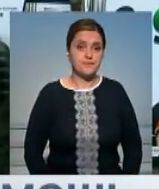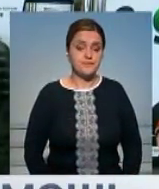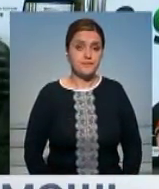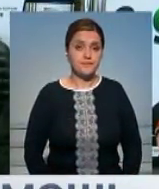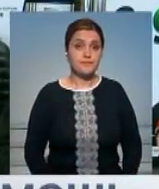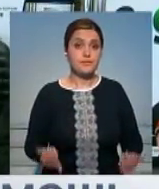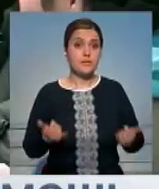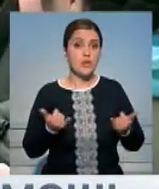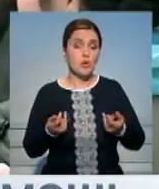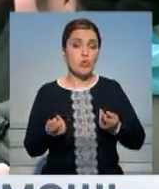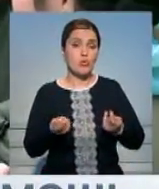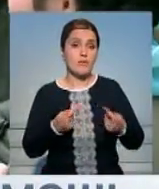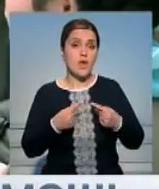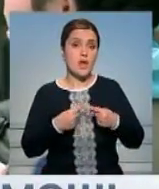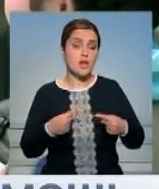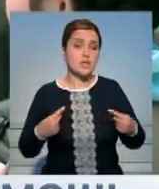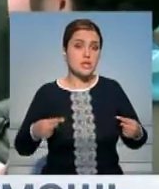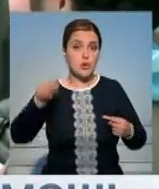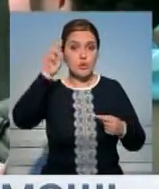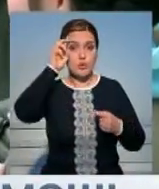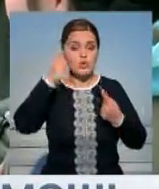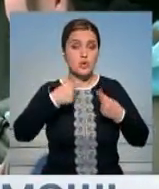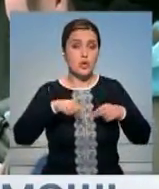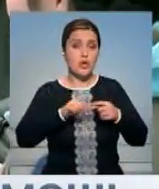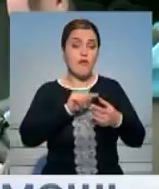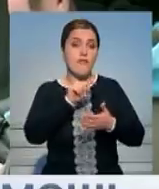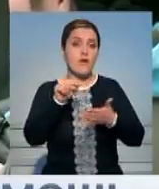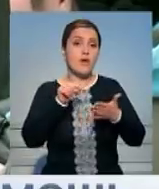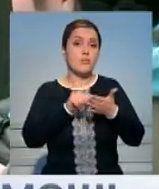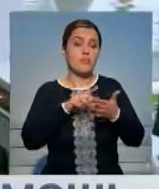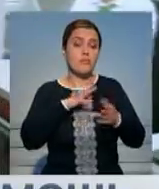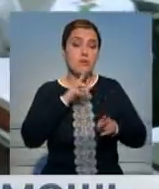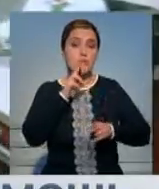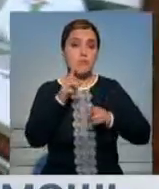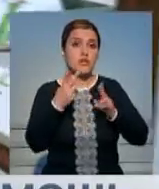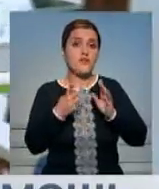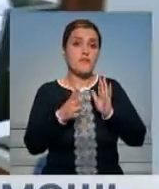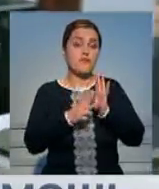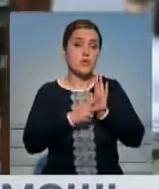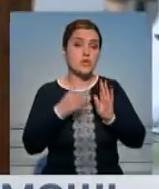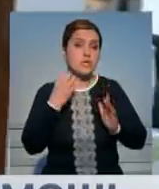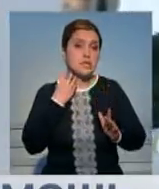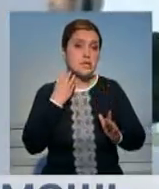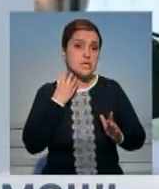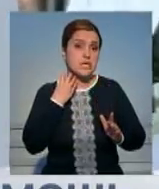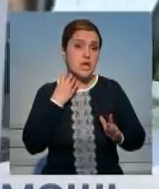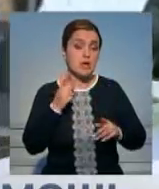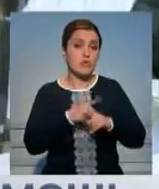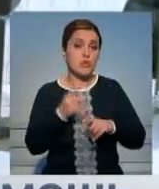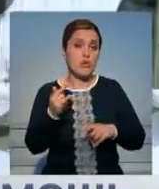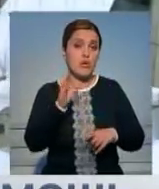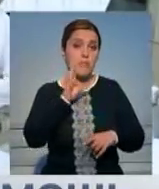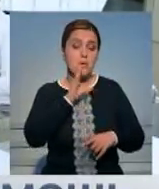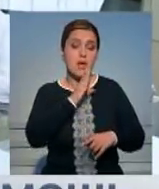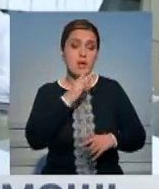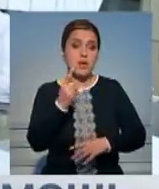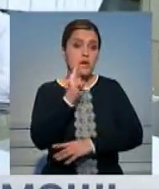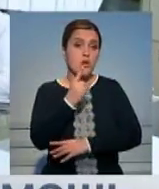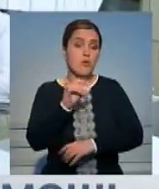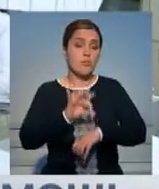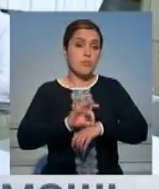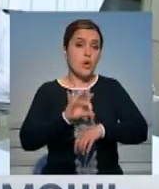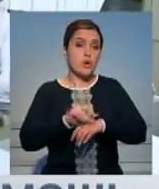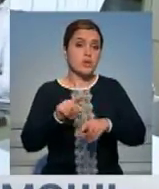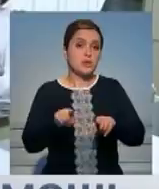к руководителям различных госструктур с вопросами обратились 28 кызылординцев, в их числе и мама Шахназара. Здесь же